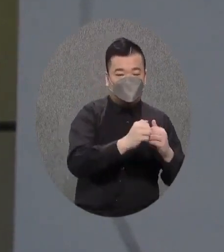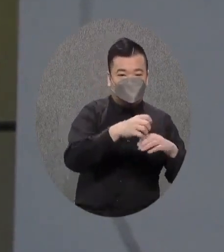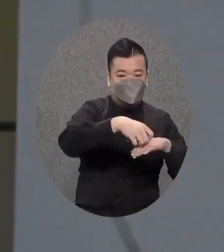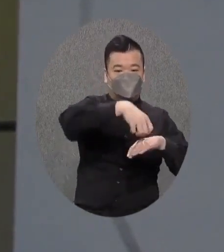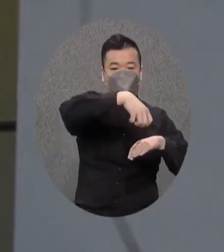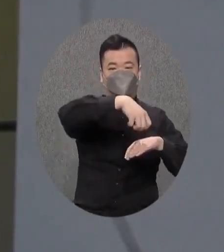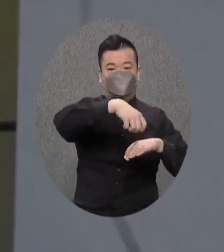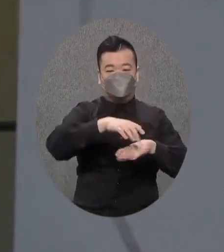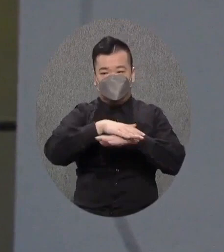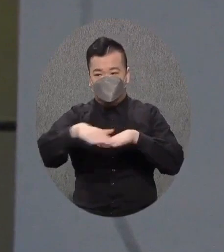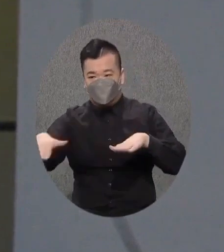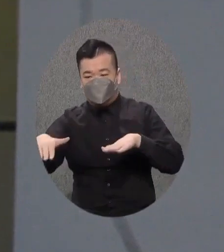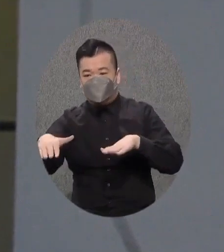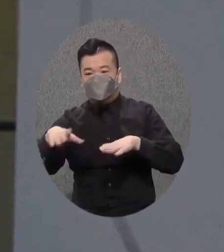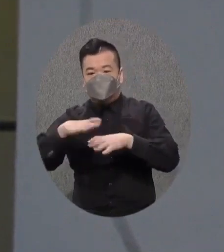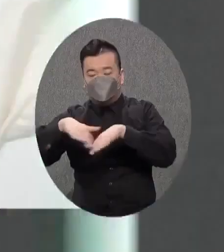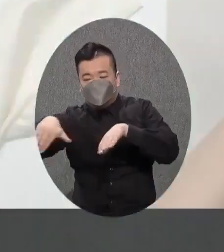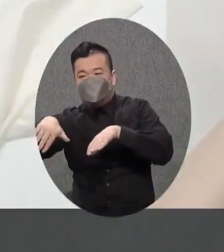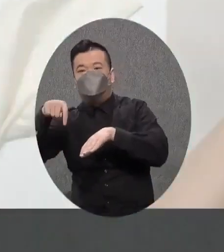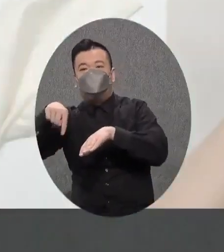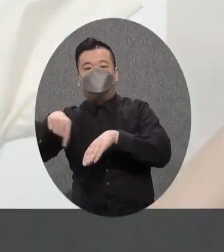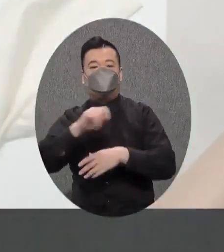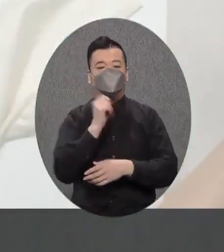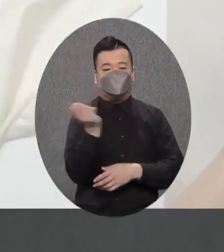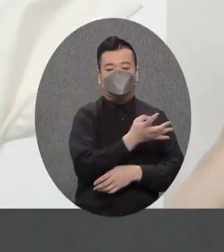啊，同埋咧係平孔呢四種嘅。